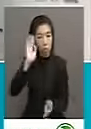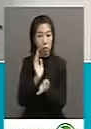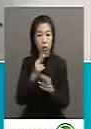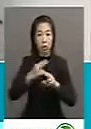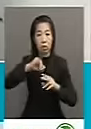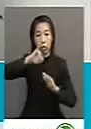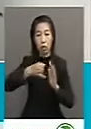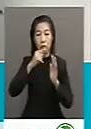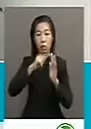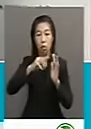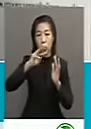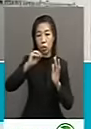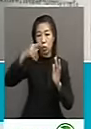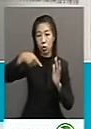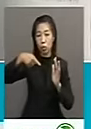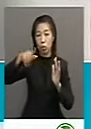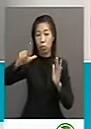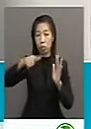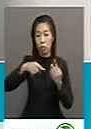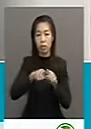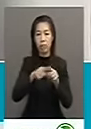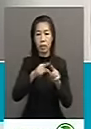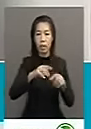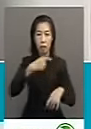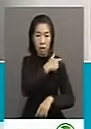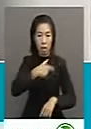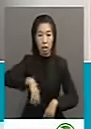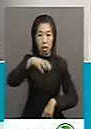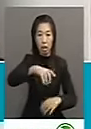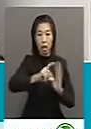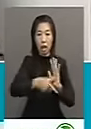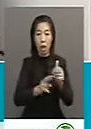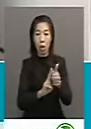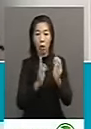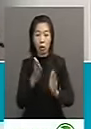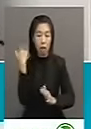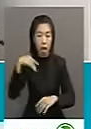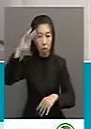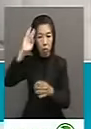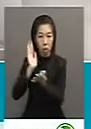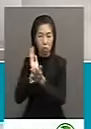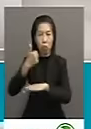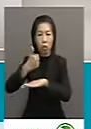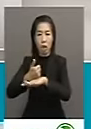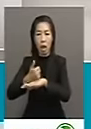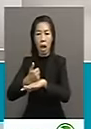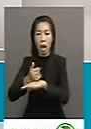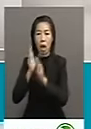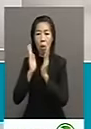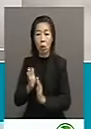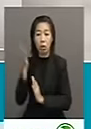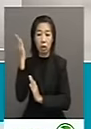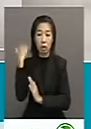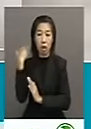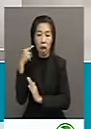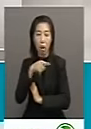หรือว่าบิ๊กจุ๋มอดีตรองเลขาธิการสำนักพระราชวังและก็เป็นอดีตรองผบ.ตร.นี่ถือว่าเป็นข่าวใหญ่สะเทือนวงการ